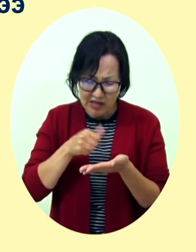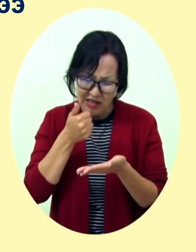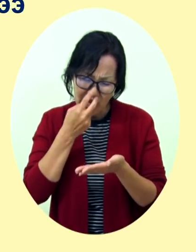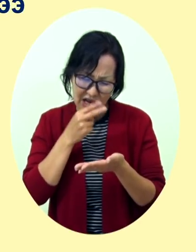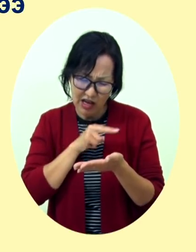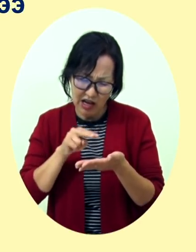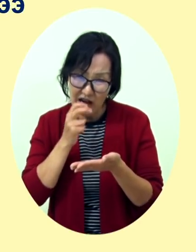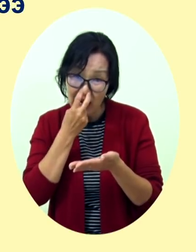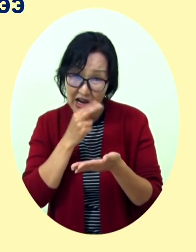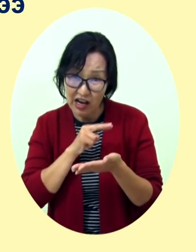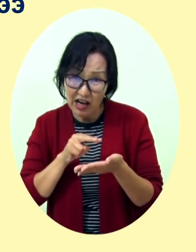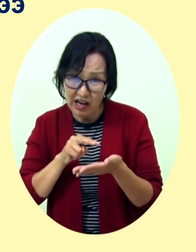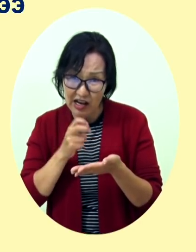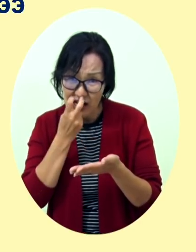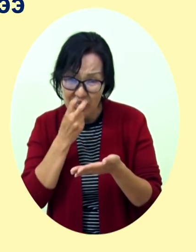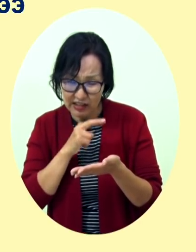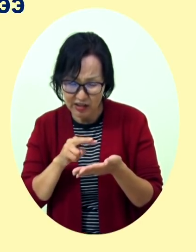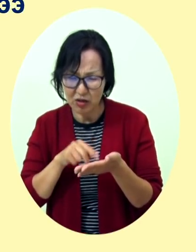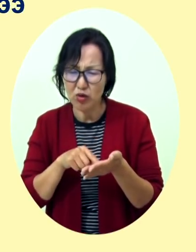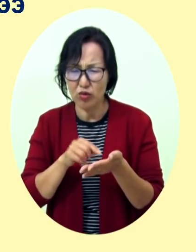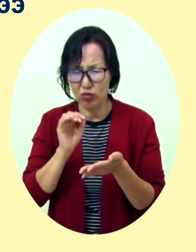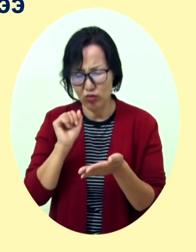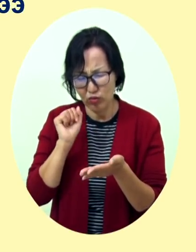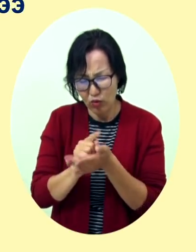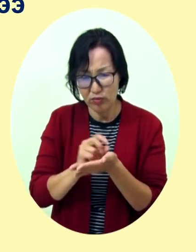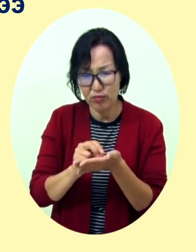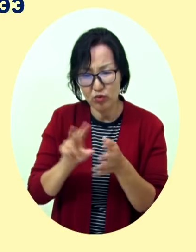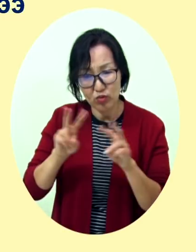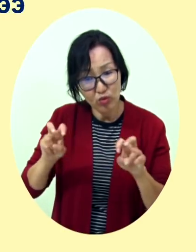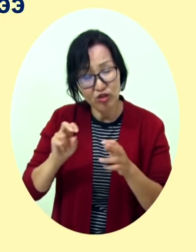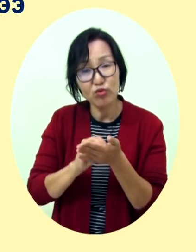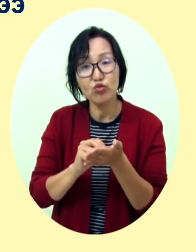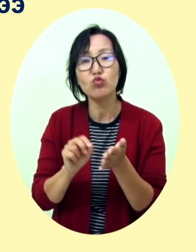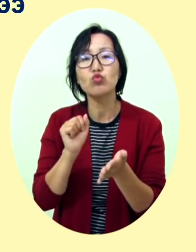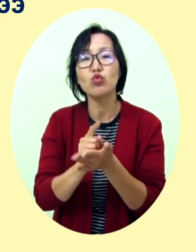ажиглаж, бодож, мөн судалж үзэх нь чухал юм шүү.